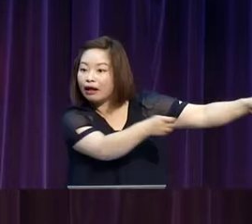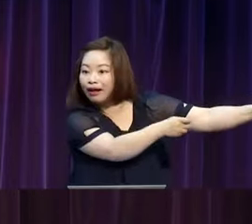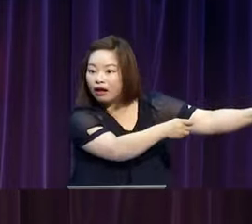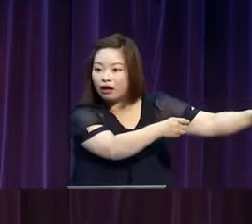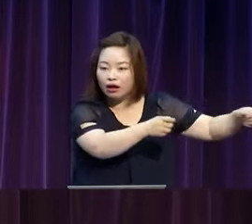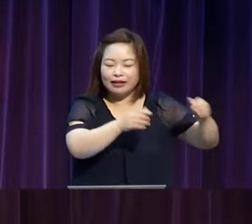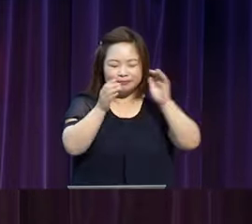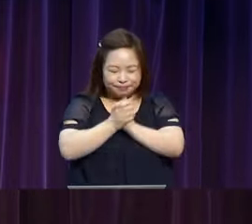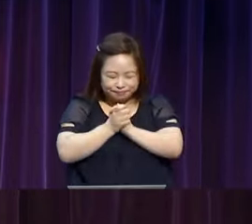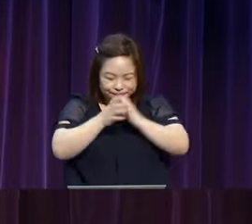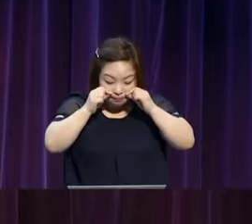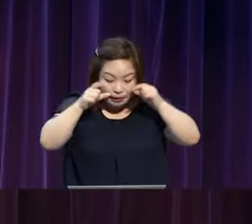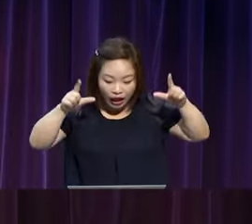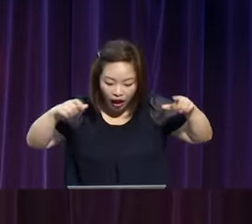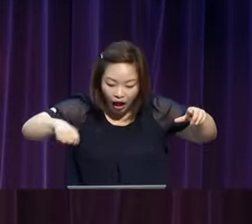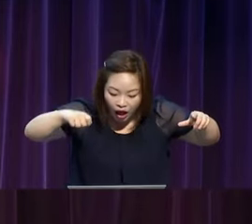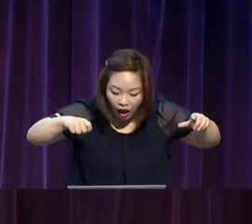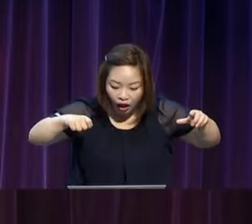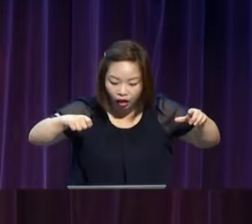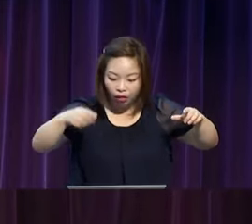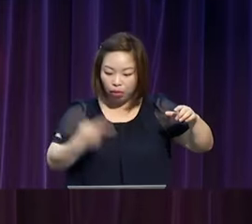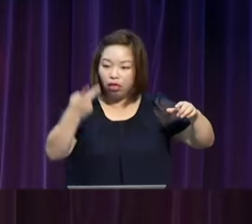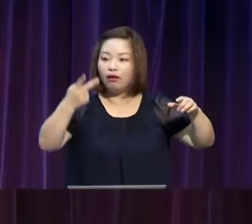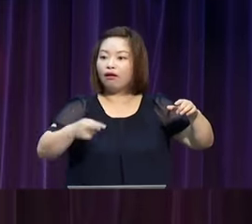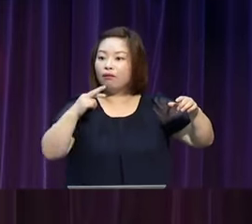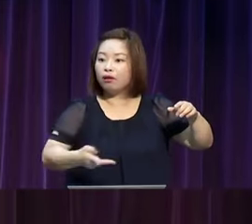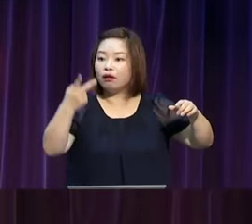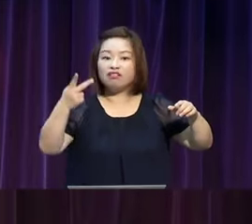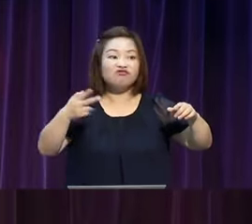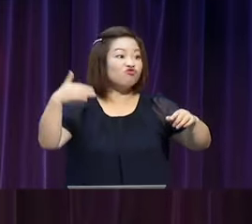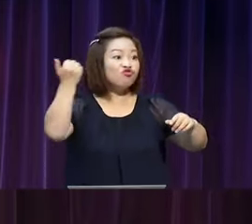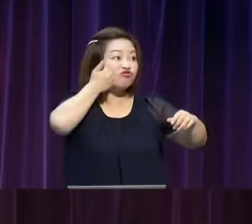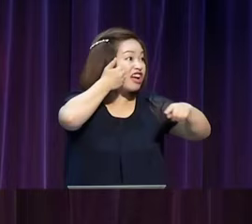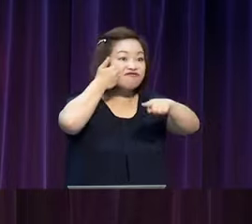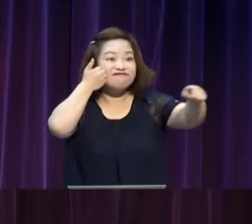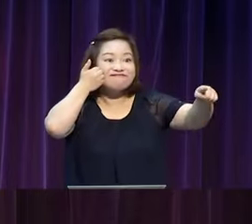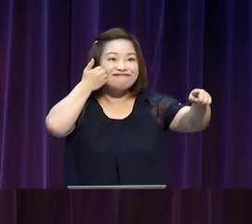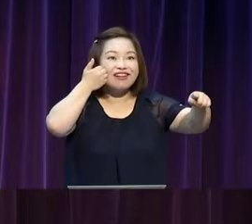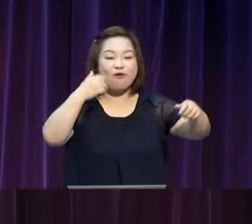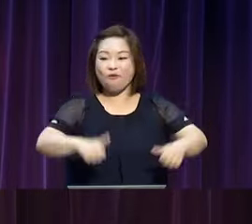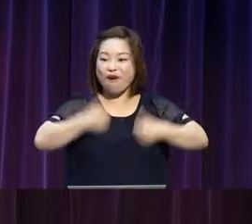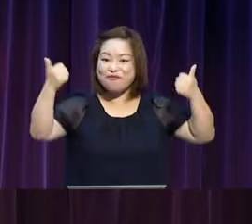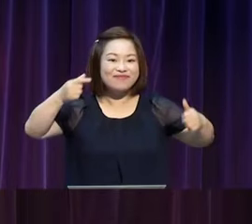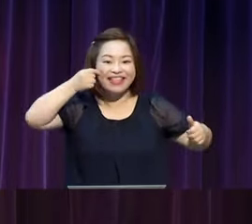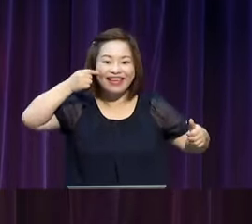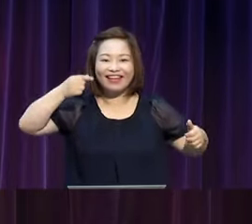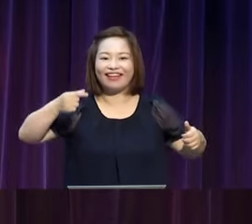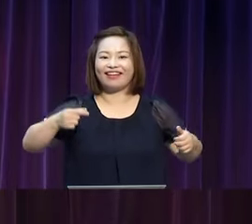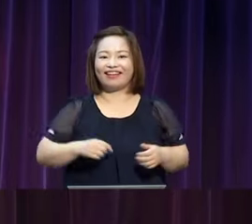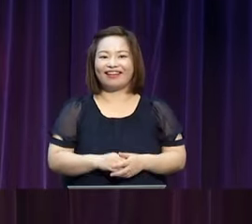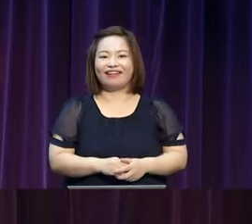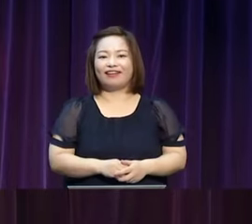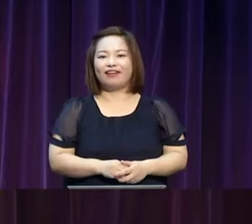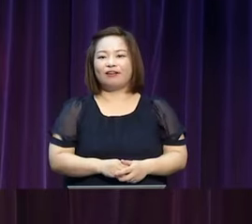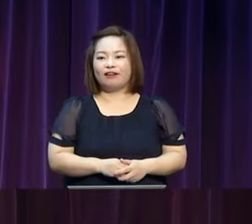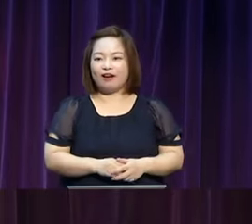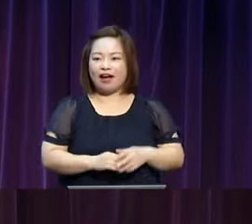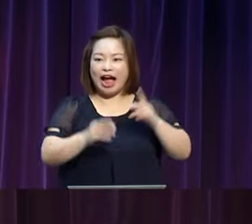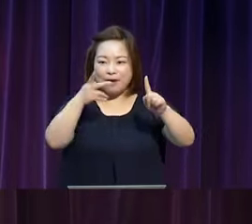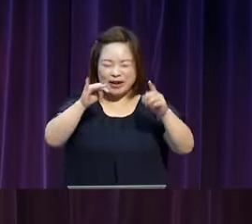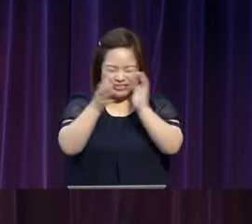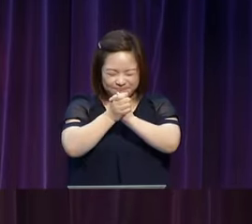기도 끝나고 났는데 식판이 없어졌어요. 어떤 놈이 갖고 갔냐? 그럴 수도 없잖아요. 예. 한 번은